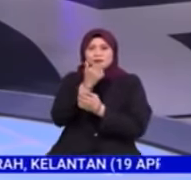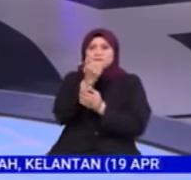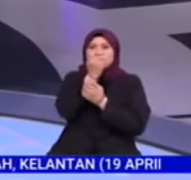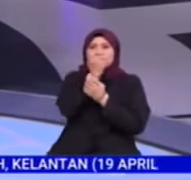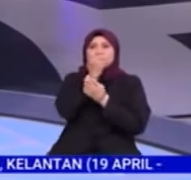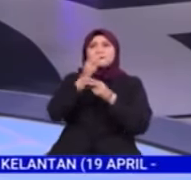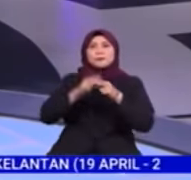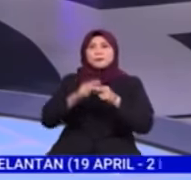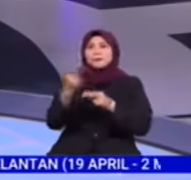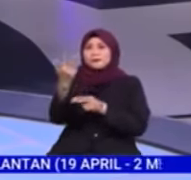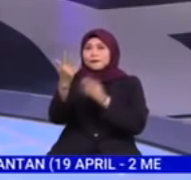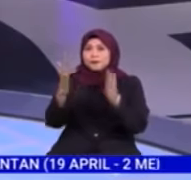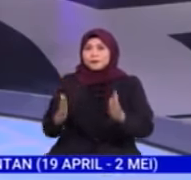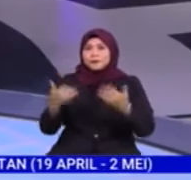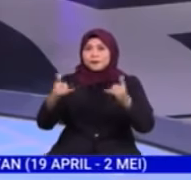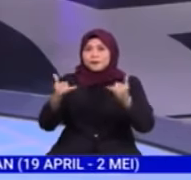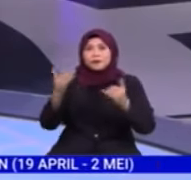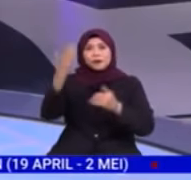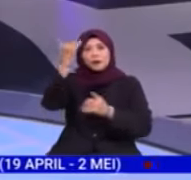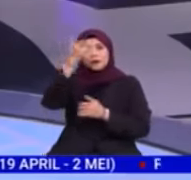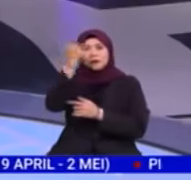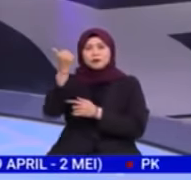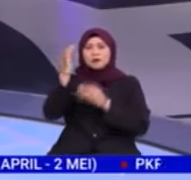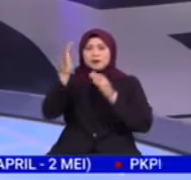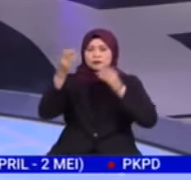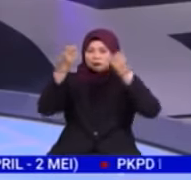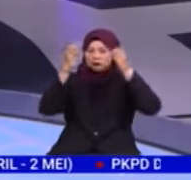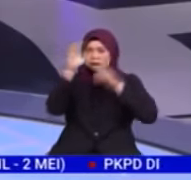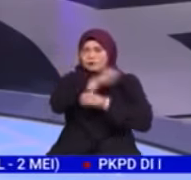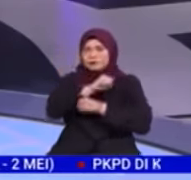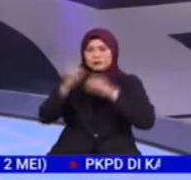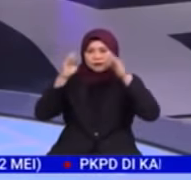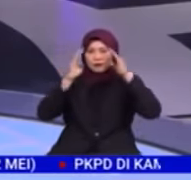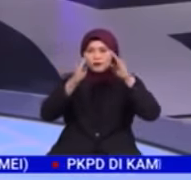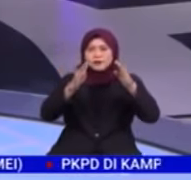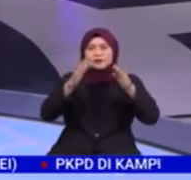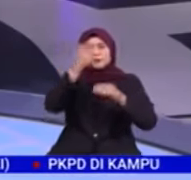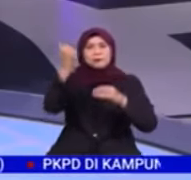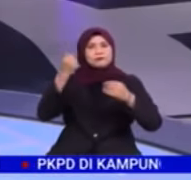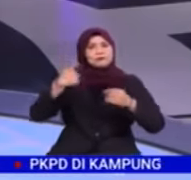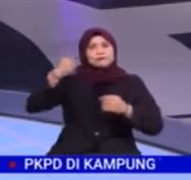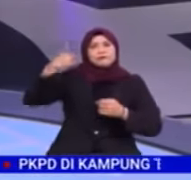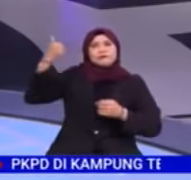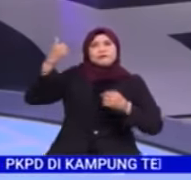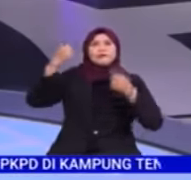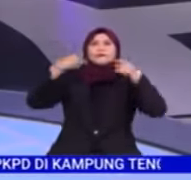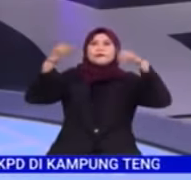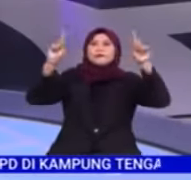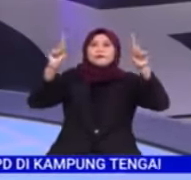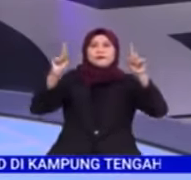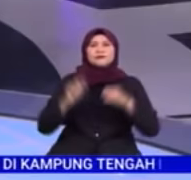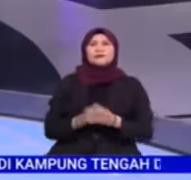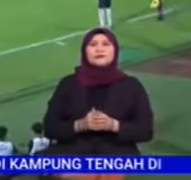nama Ciroyom kenalan karena Go Strike akan hilang fokus kiranya memikirkan sudah percaya